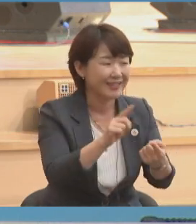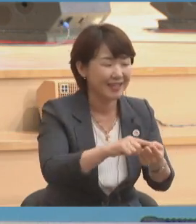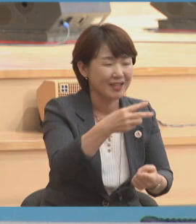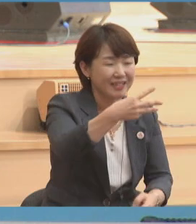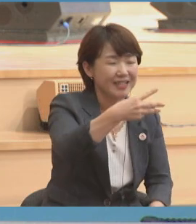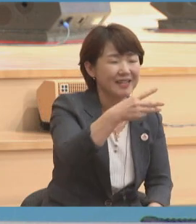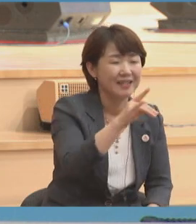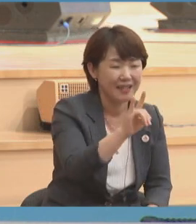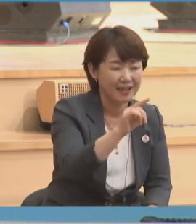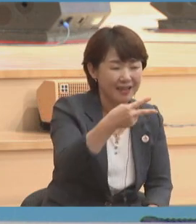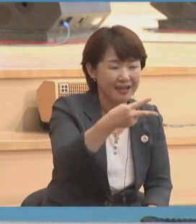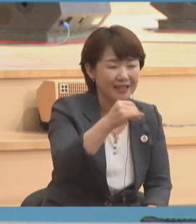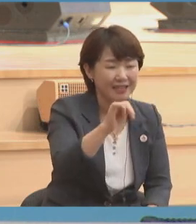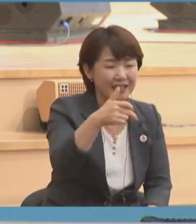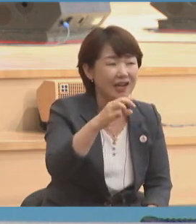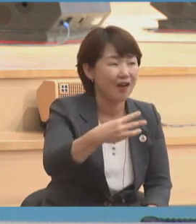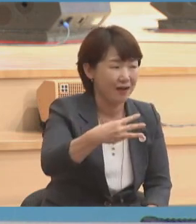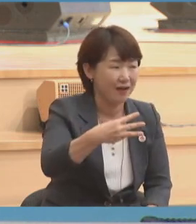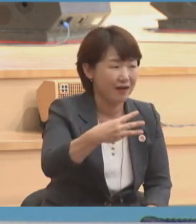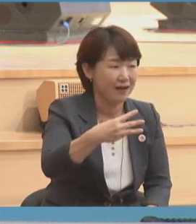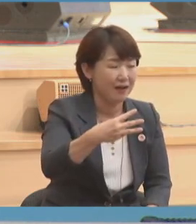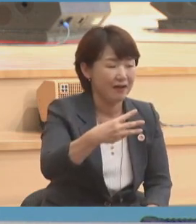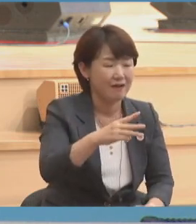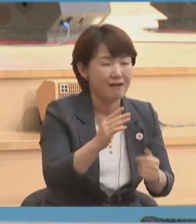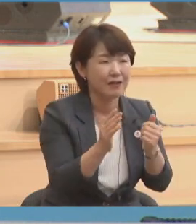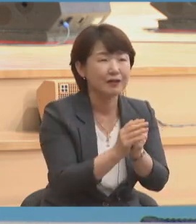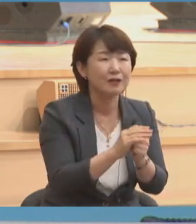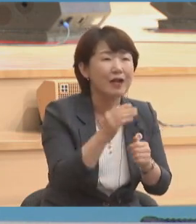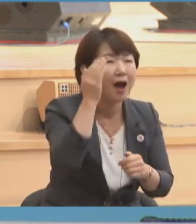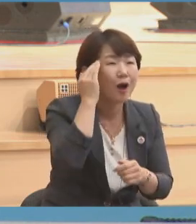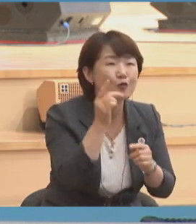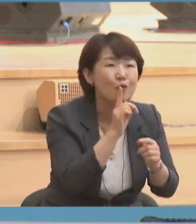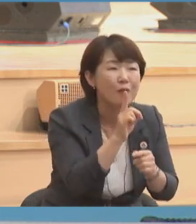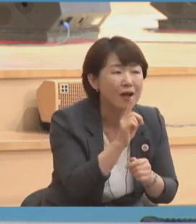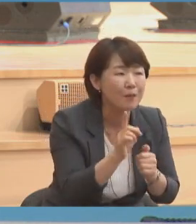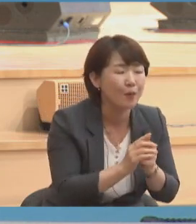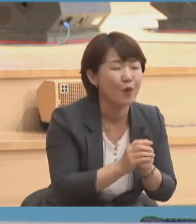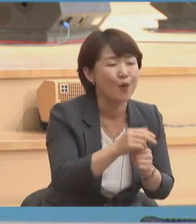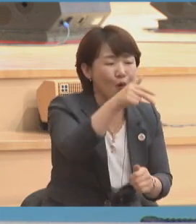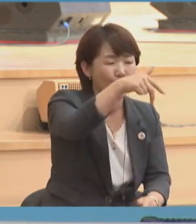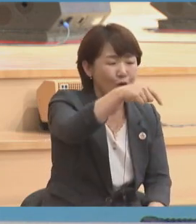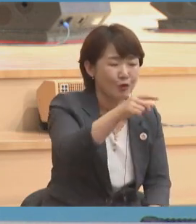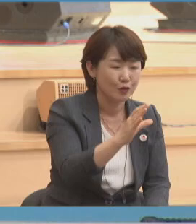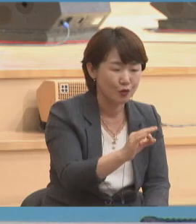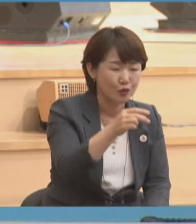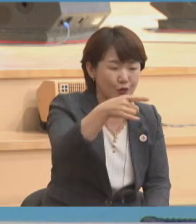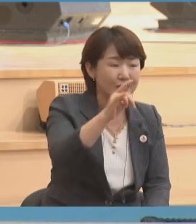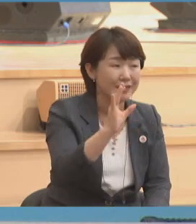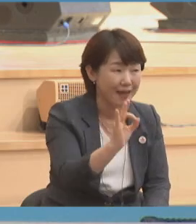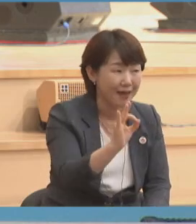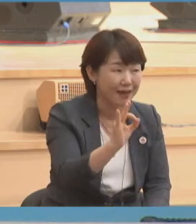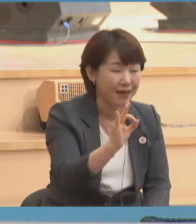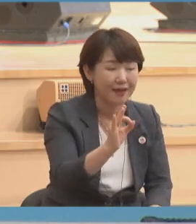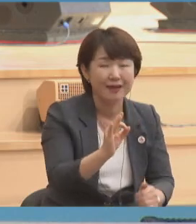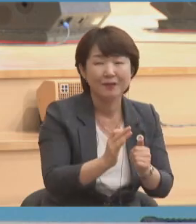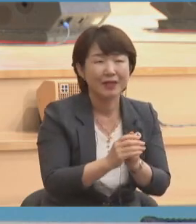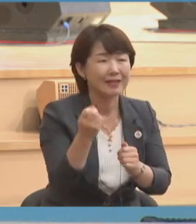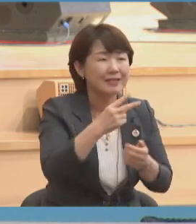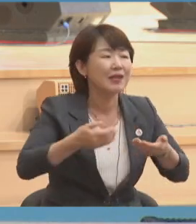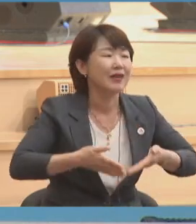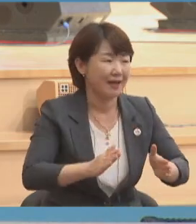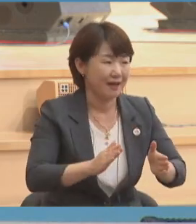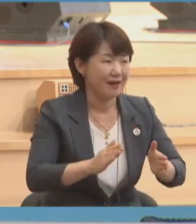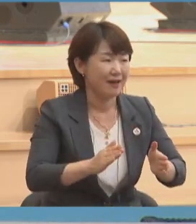말하면 거듭남, 다른 말로 중생, born again, 이런 레디컬을,